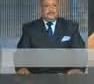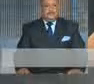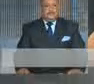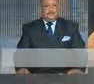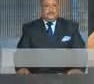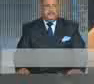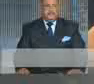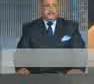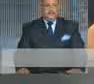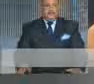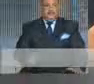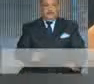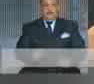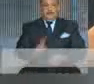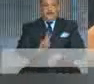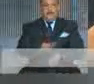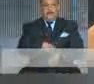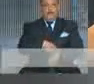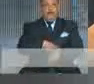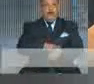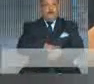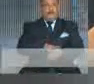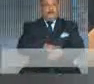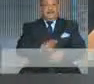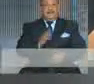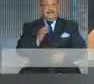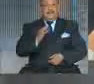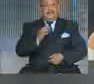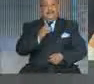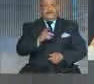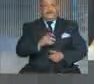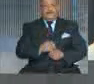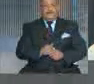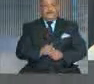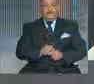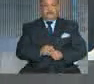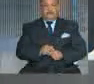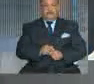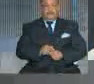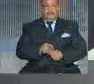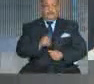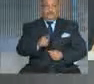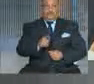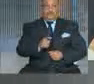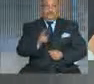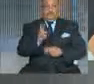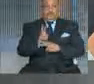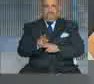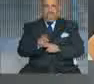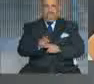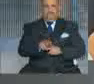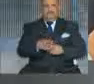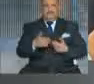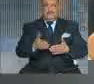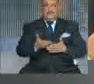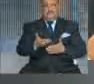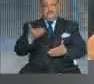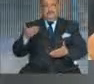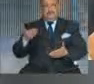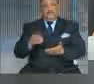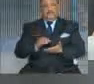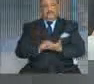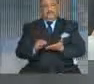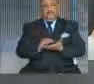مادية بحتة تتعلق بالقطاع الصحي أول، وزيد الخدمات اللي مرتبطة بالمراكز الصحية خاصة